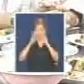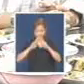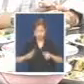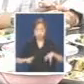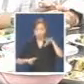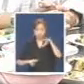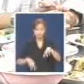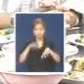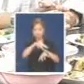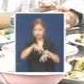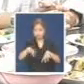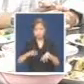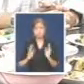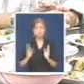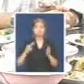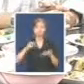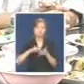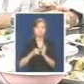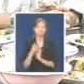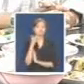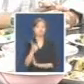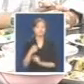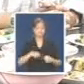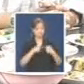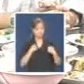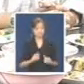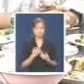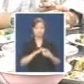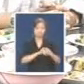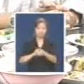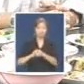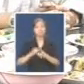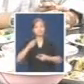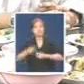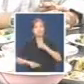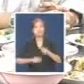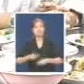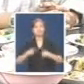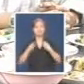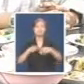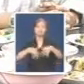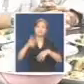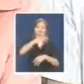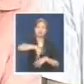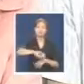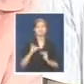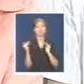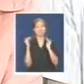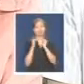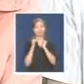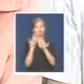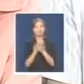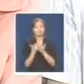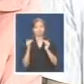มาร่วมมากเท่าไหร่ยิ่งดีนะแต่ว่าความร่วมมือร่วมใจที่จะหายให้กับพี่น้องประชาชนอย่างเป็นธรรมมากที่สุดจากนั้นเรา